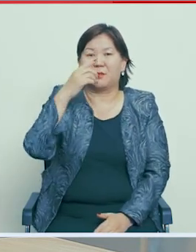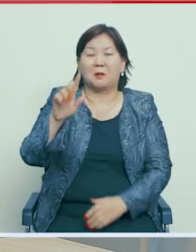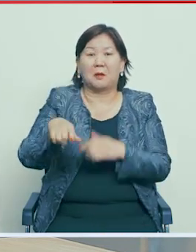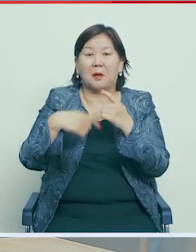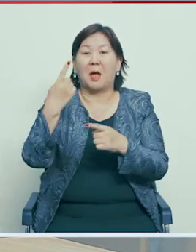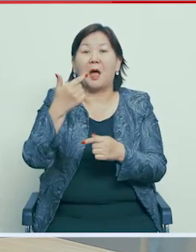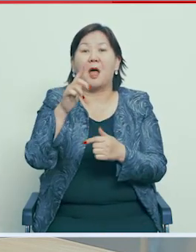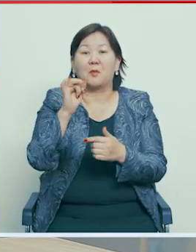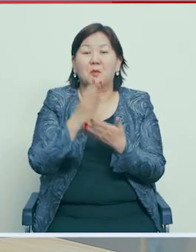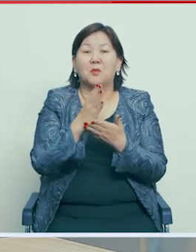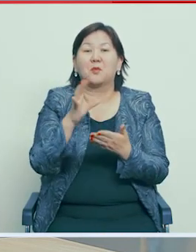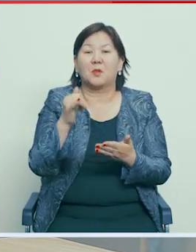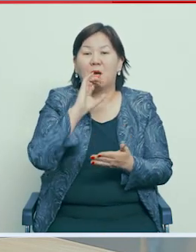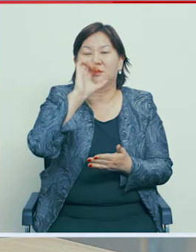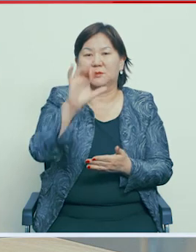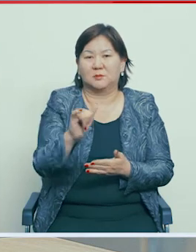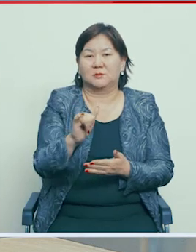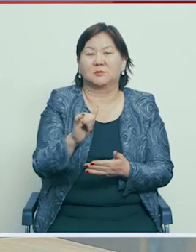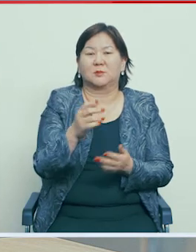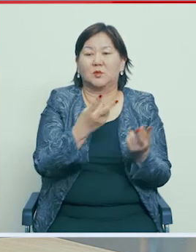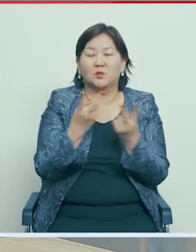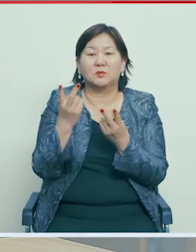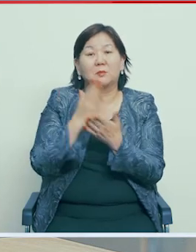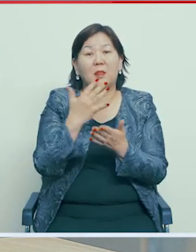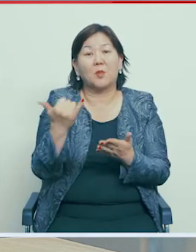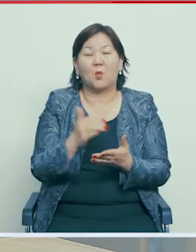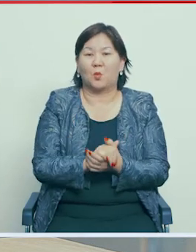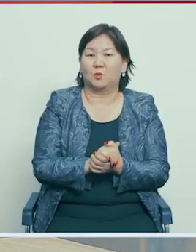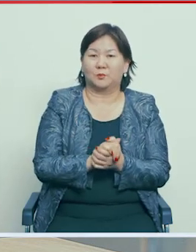байдаг. Яг энэ та бүхэн зориулсан юм үйлчлэгээ байт юм болов уу?